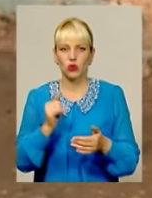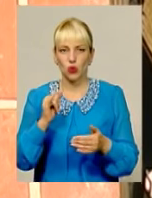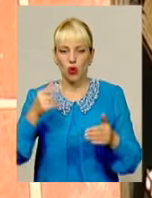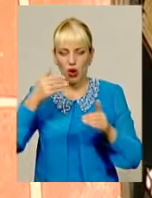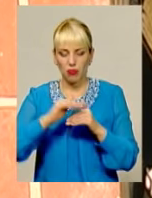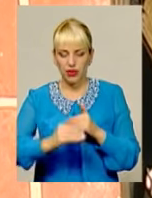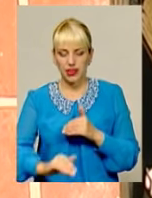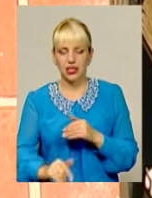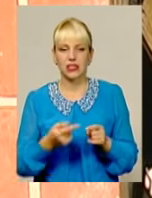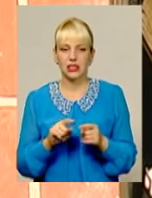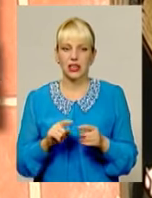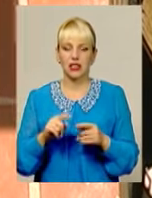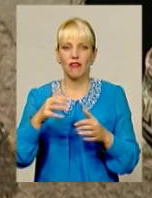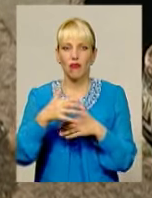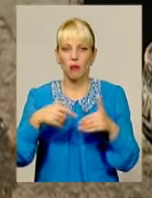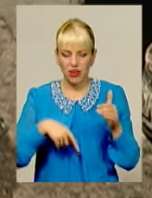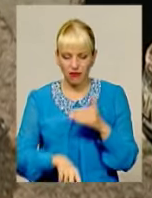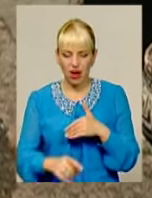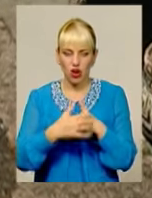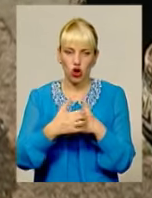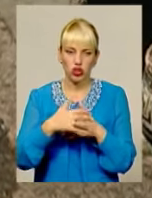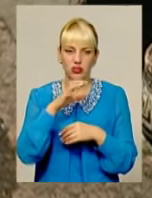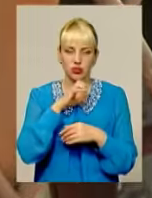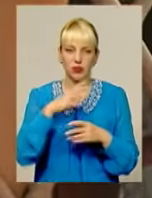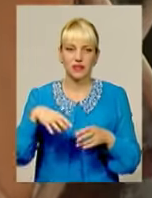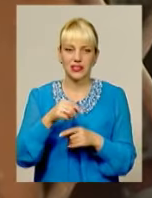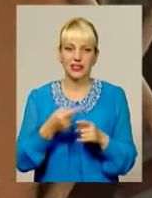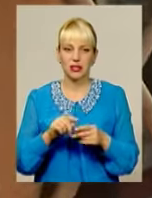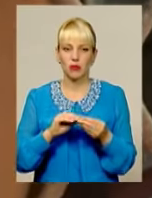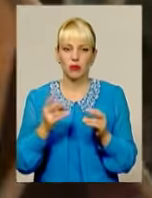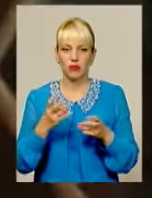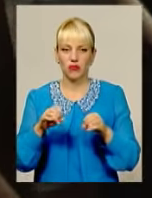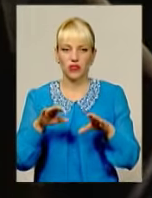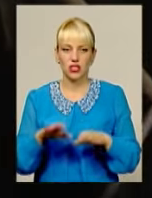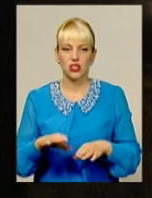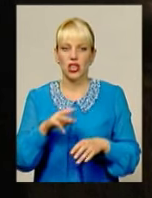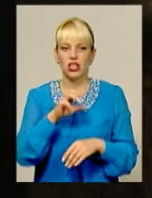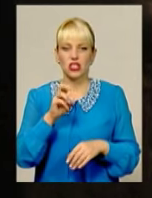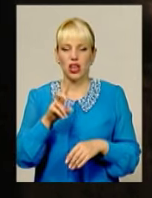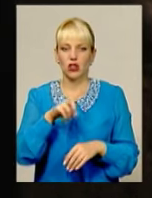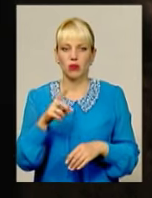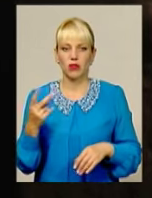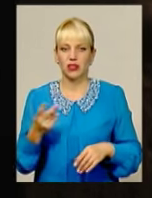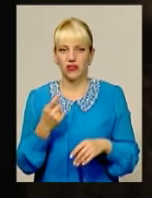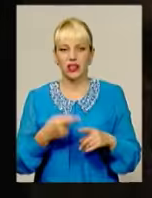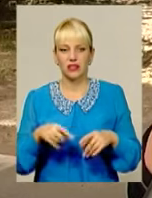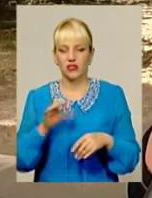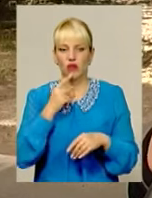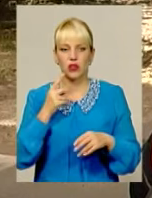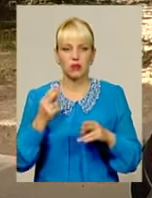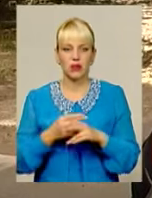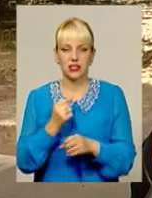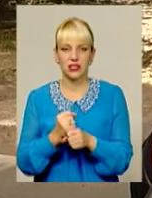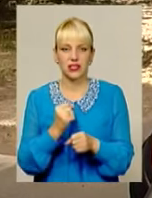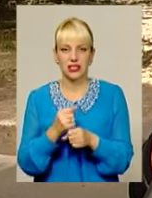з собаками. Мешканці будинку переконані, що всі ці проблеми мали би вирішити у жеку номер два. Але, запевняють, він без дії. Вже